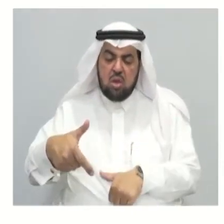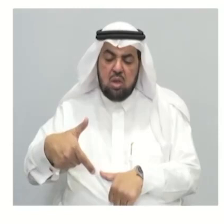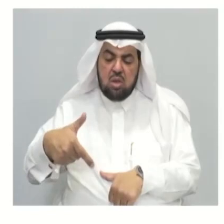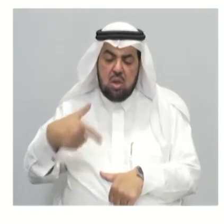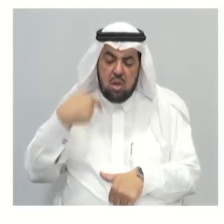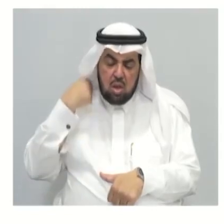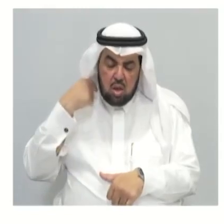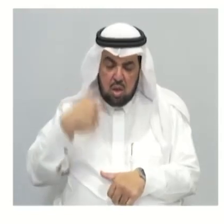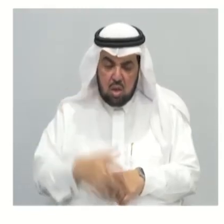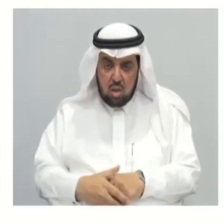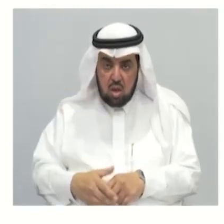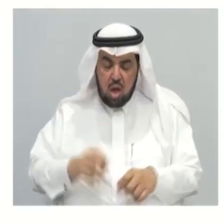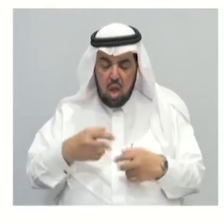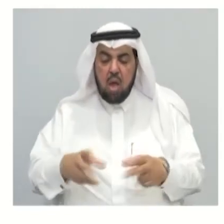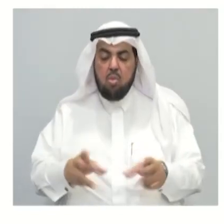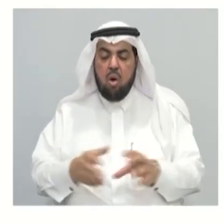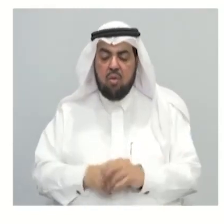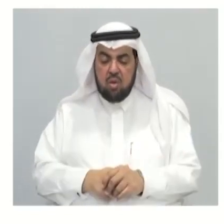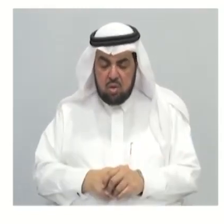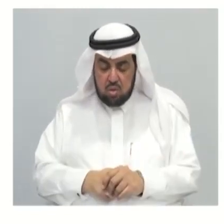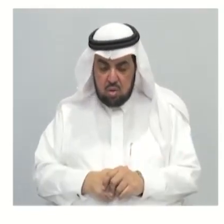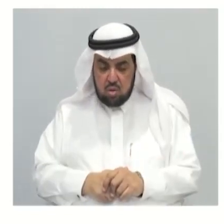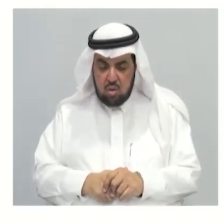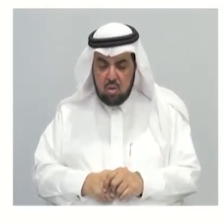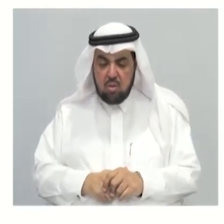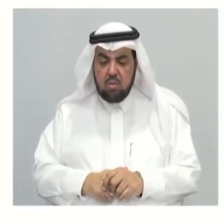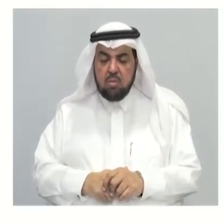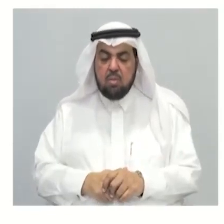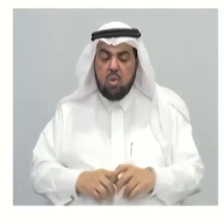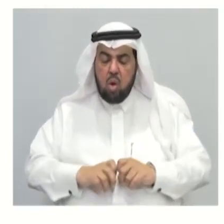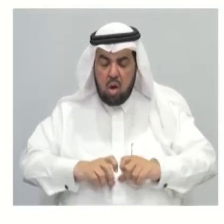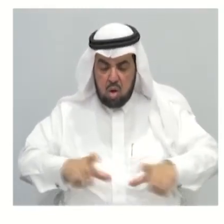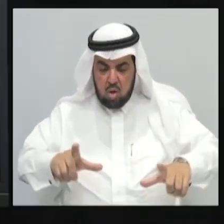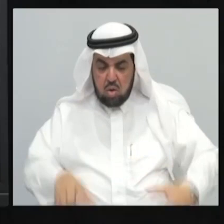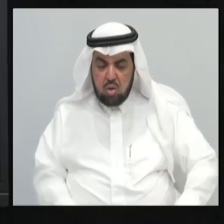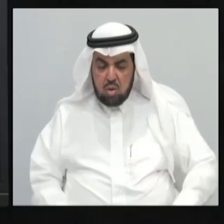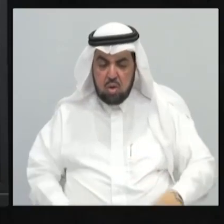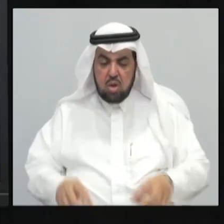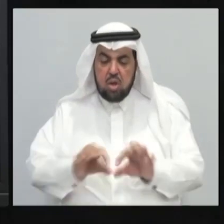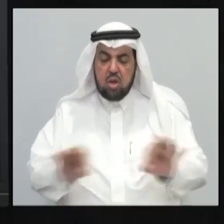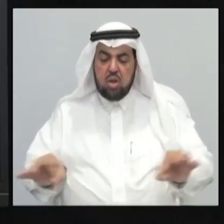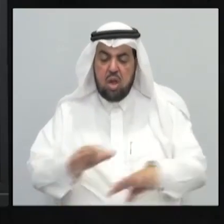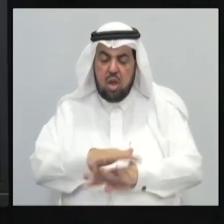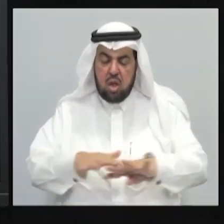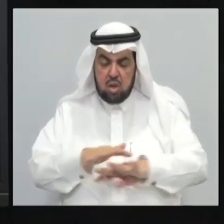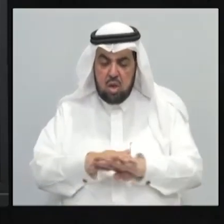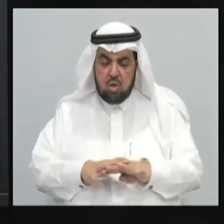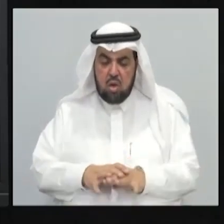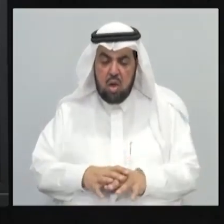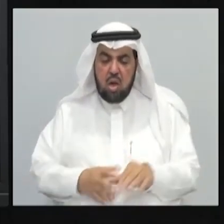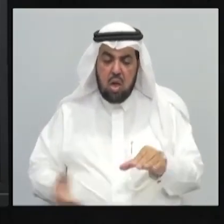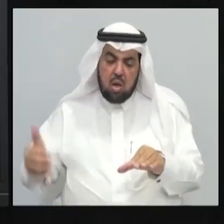6 ثم نعطيه موافق فنلاحظ هنا لدينا ان قمنا بانشاء الجدول فنقوم